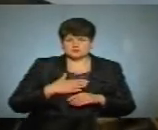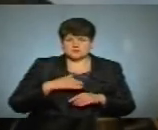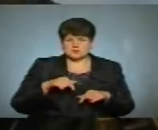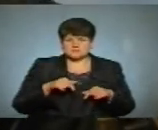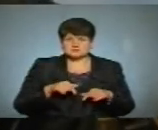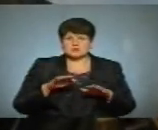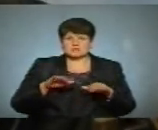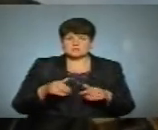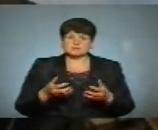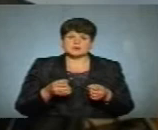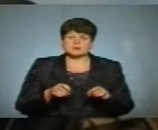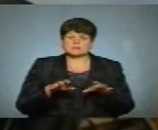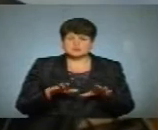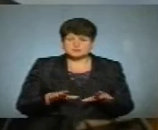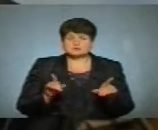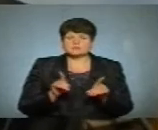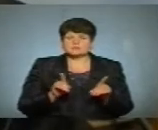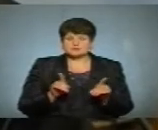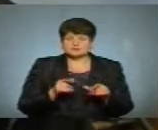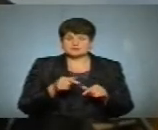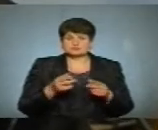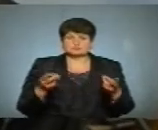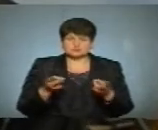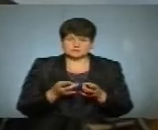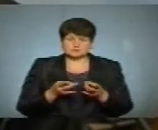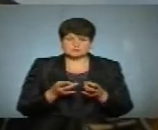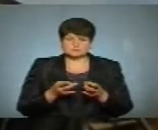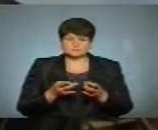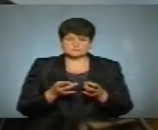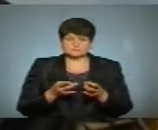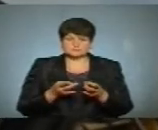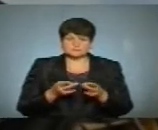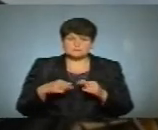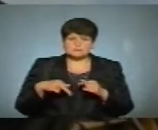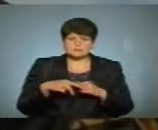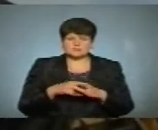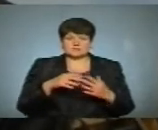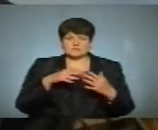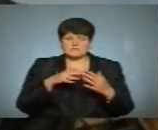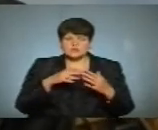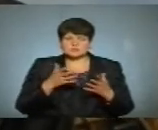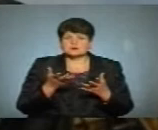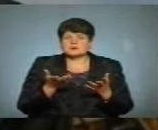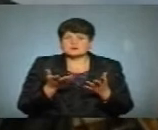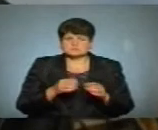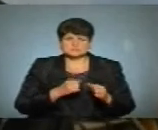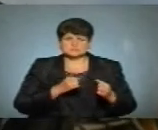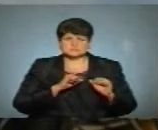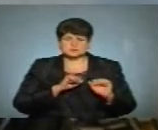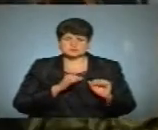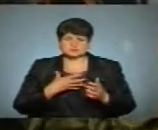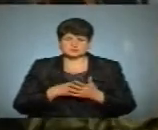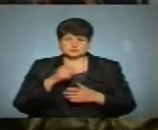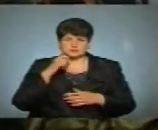але потім він прийняв рішення, що йому потрібно піти на фронт і якось захищати свою